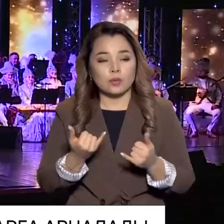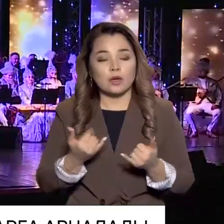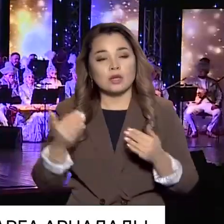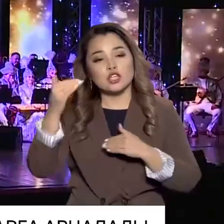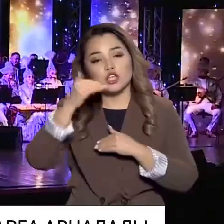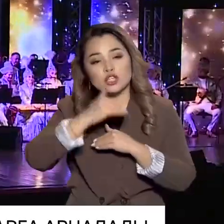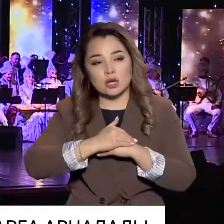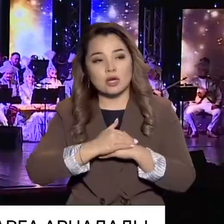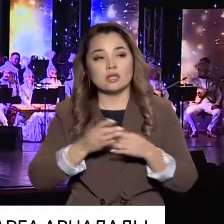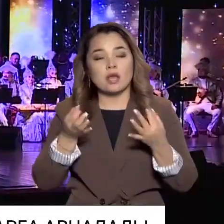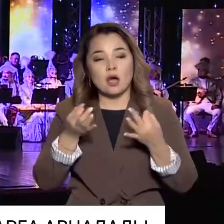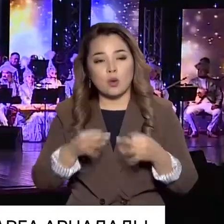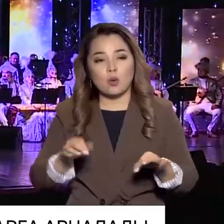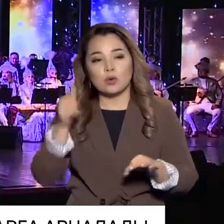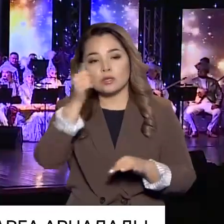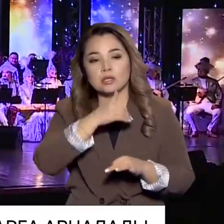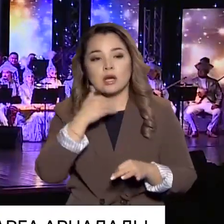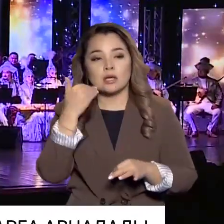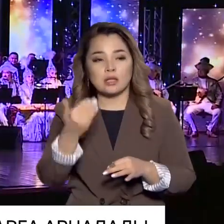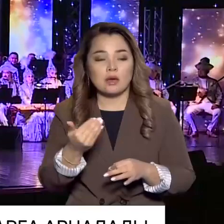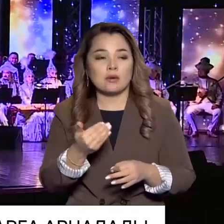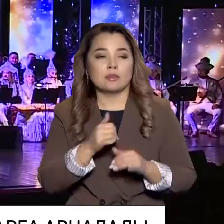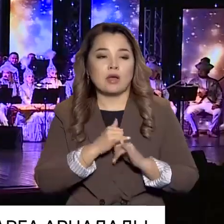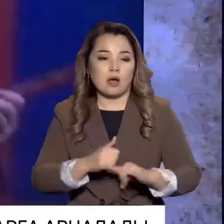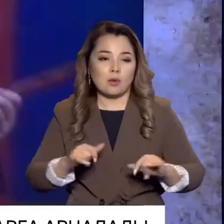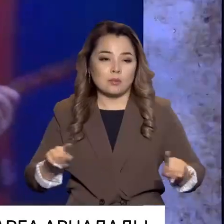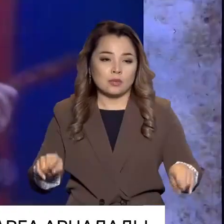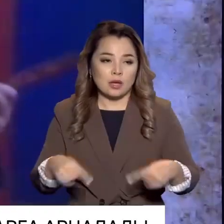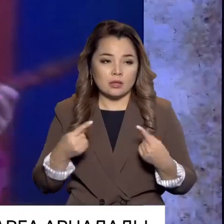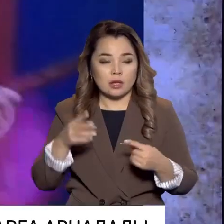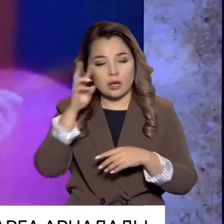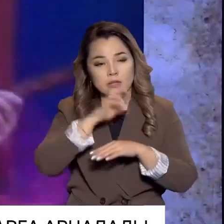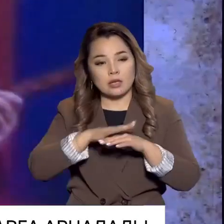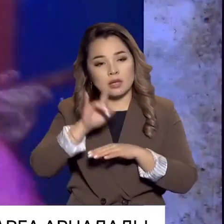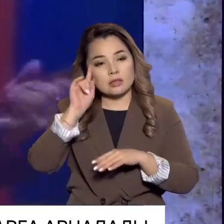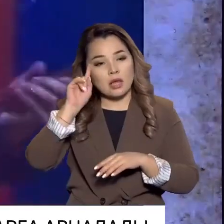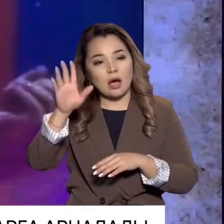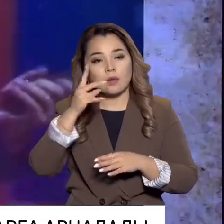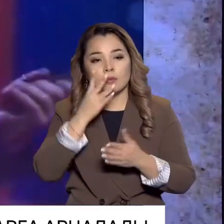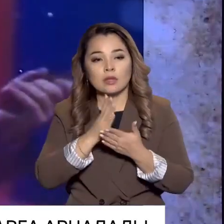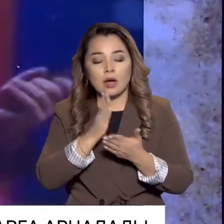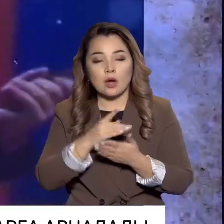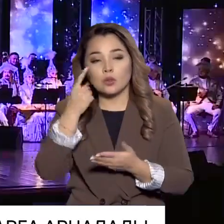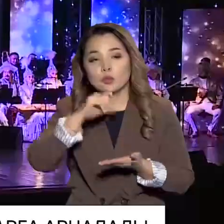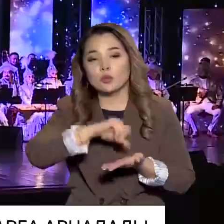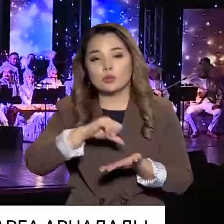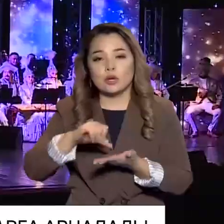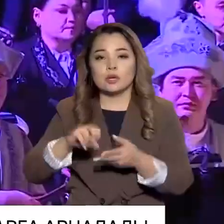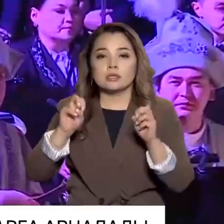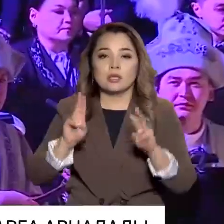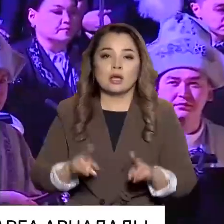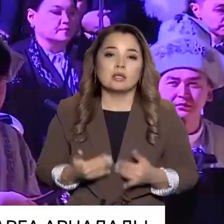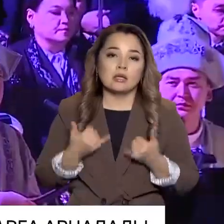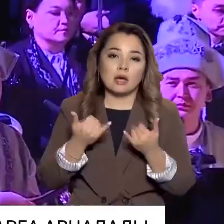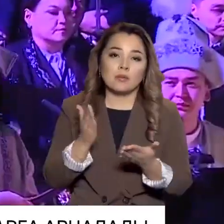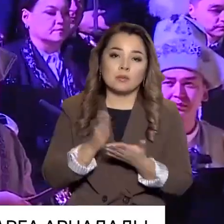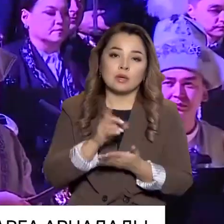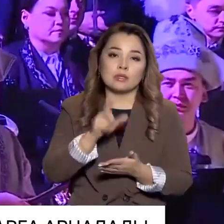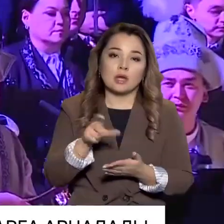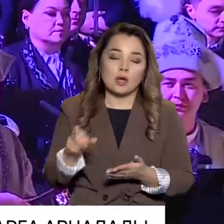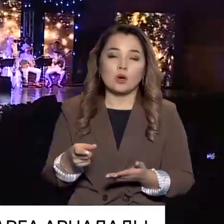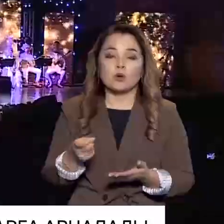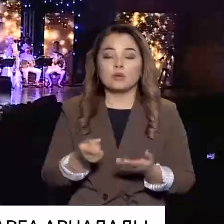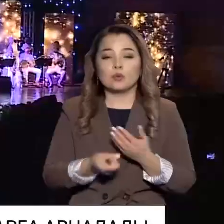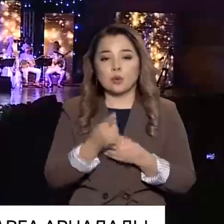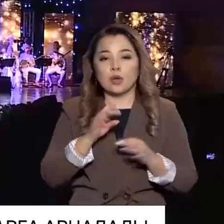кеш тәуелсіздік жылдарында төл өнерімізді дамытып, елімізді әлемге танытып жүрген тұлғаларға арналады. Сондай-ақ сол кісілердің